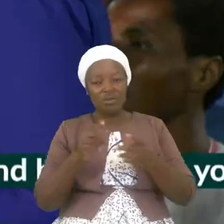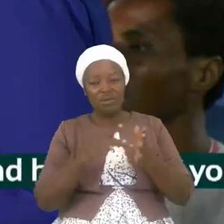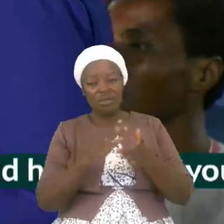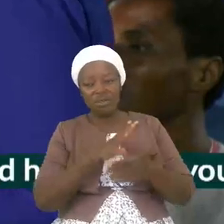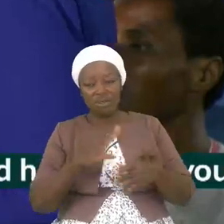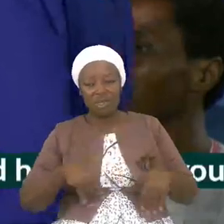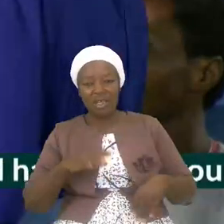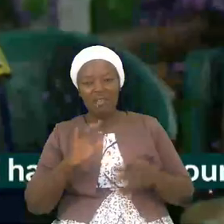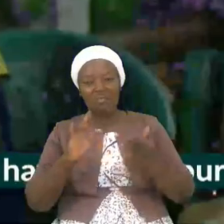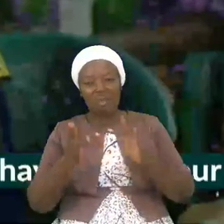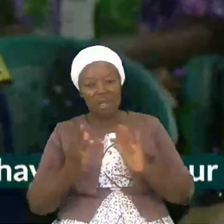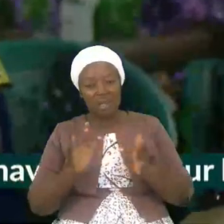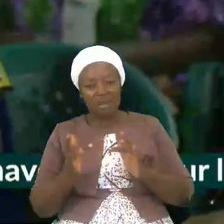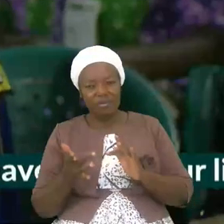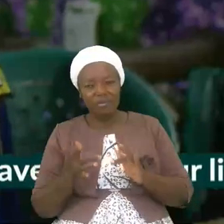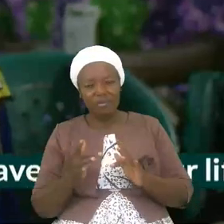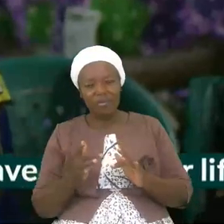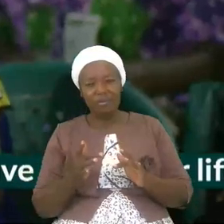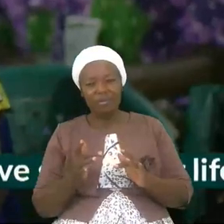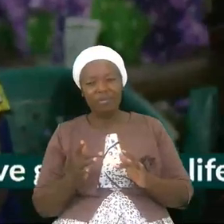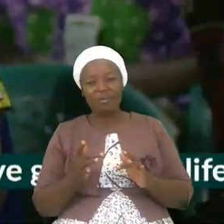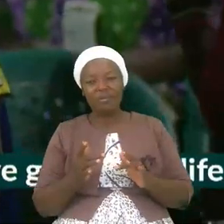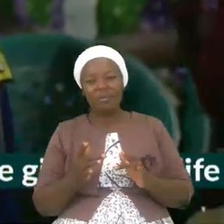en ligne,